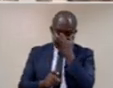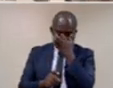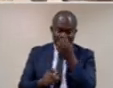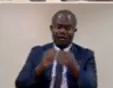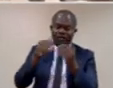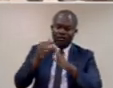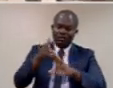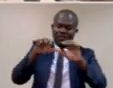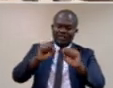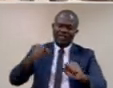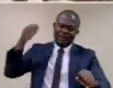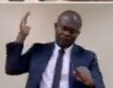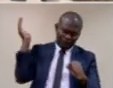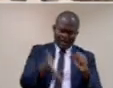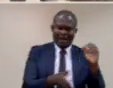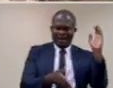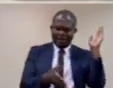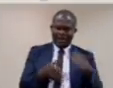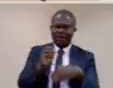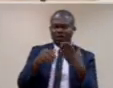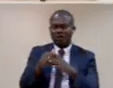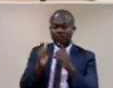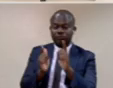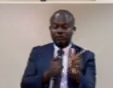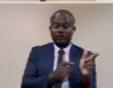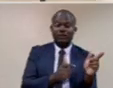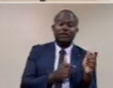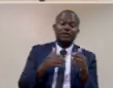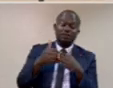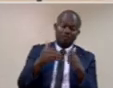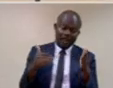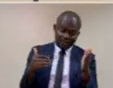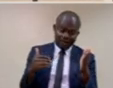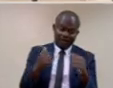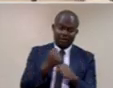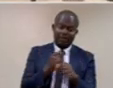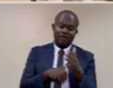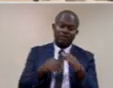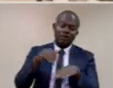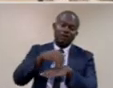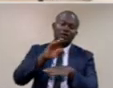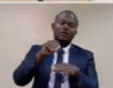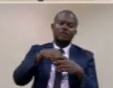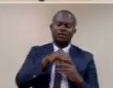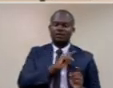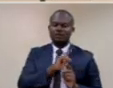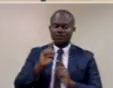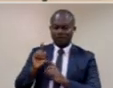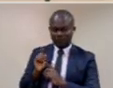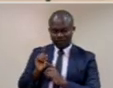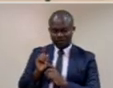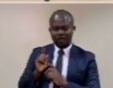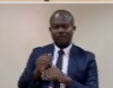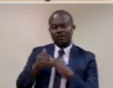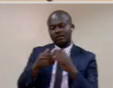zabasamiraga hejuru zikabatemagura cyangwa zikabarasa icyo gihe iteka babanzaga kubanza kohereza nk'abasirikare nk'abajandarume